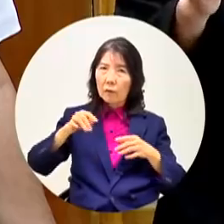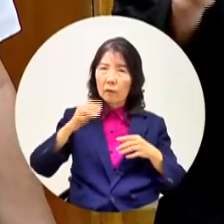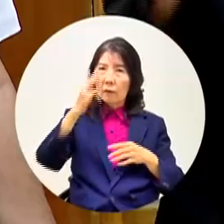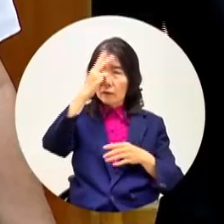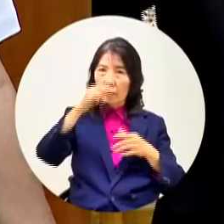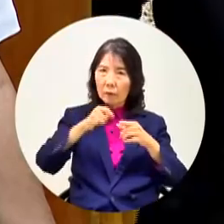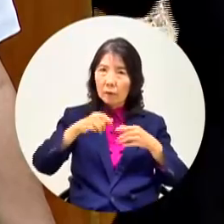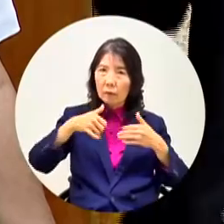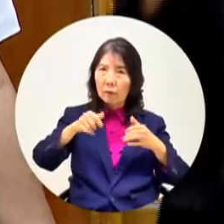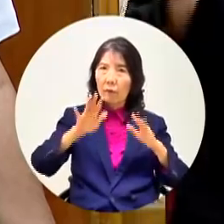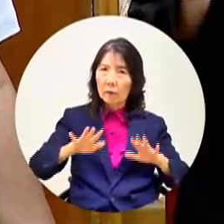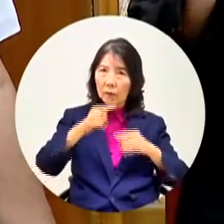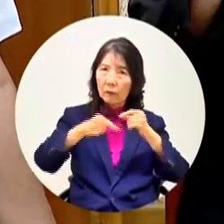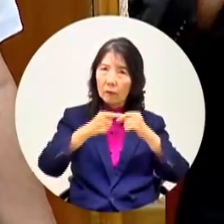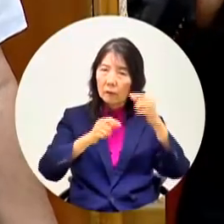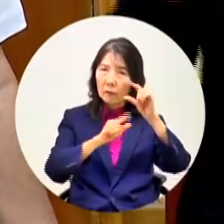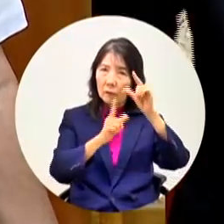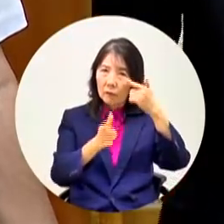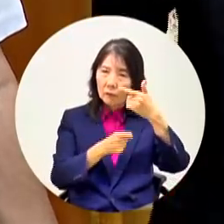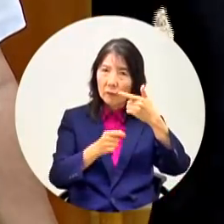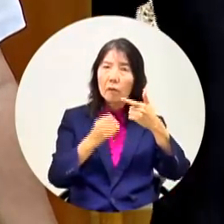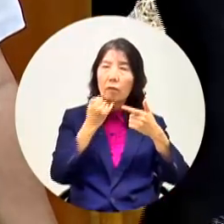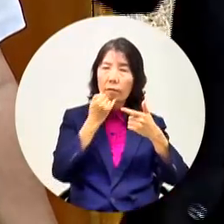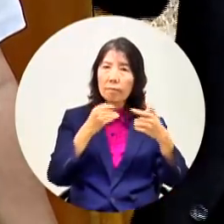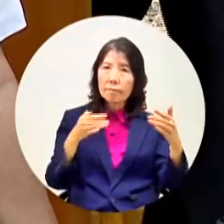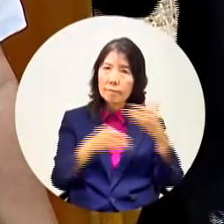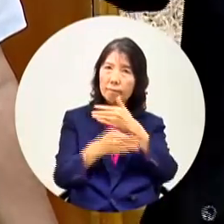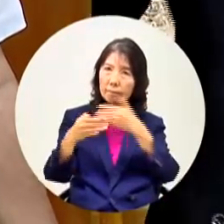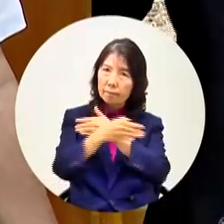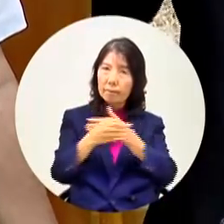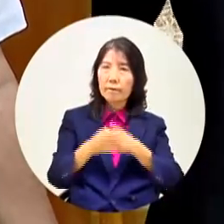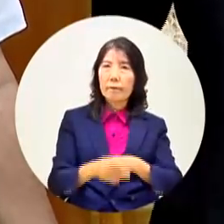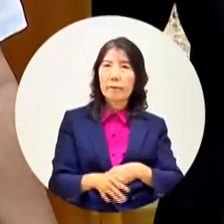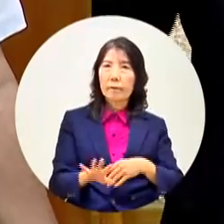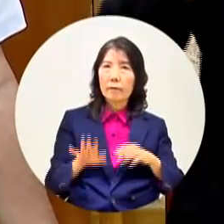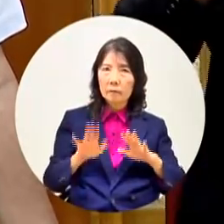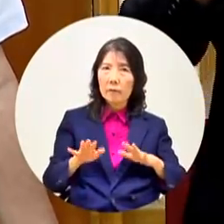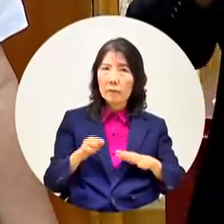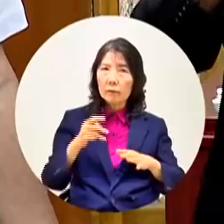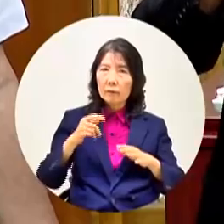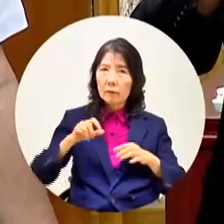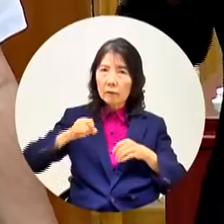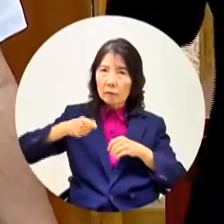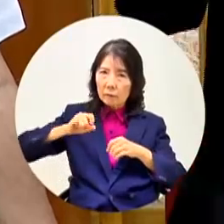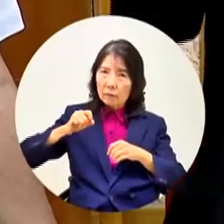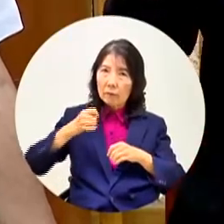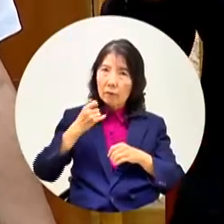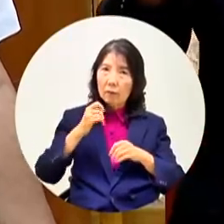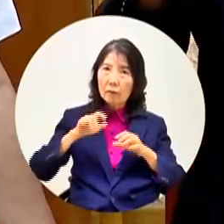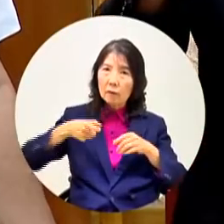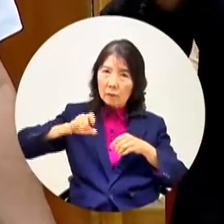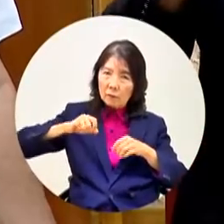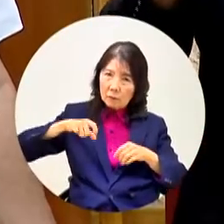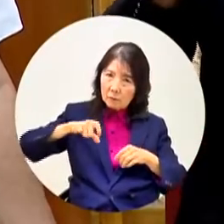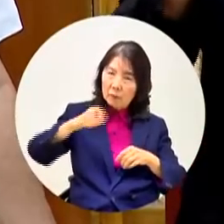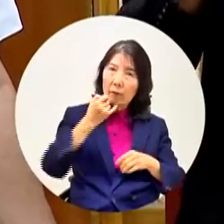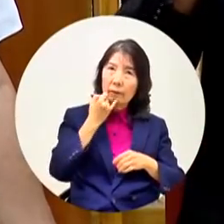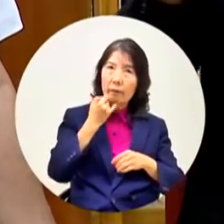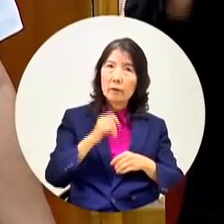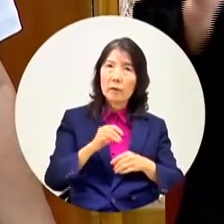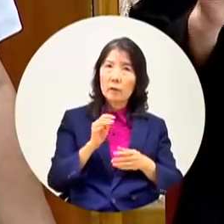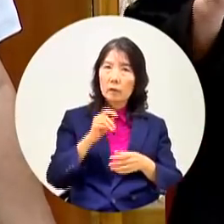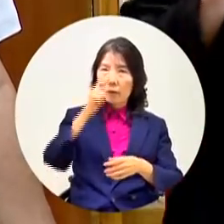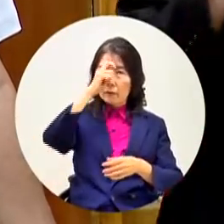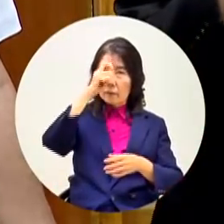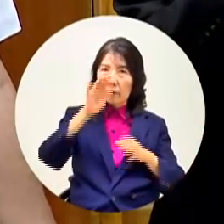年的六月，就要让甲拍通啦。即马目前是会当互因行， 用机车而已啊。 哈，即马机车而已，嘿，对啊，希望